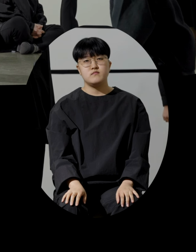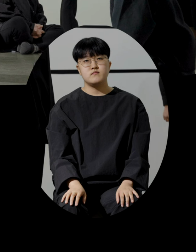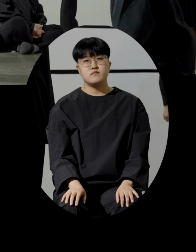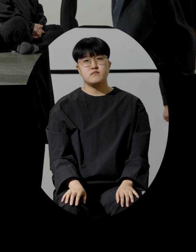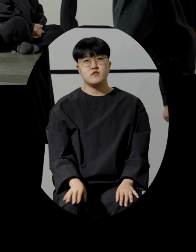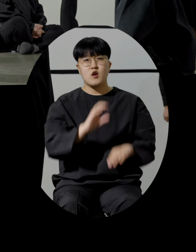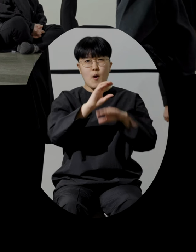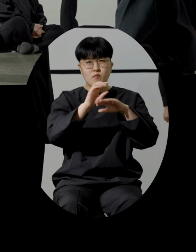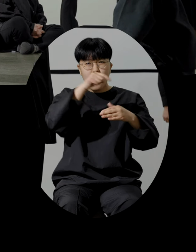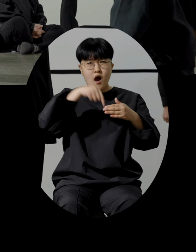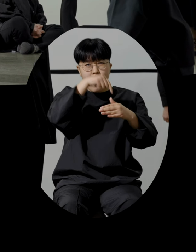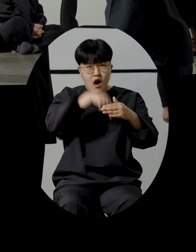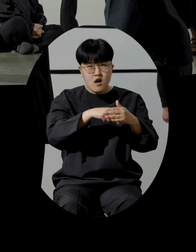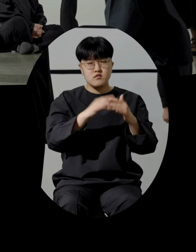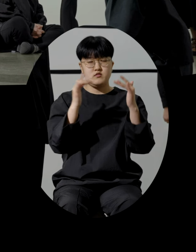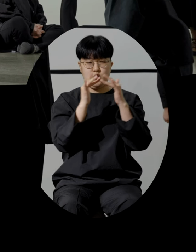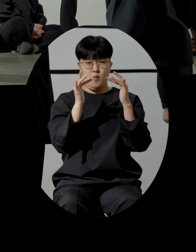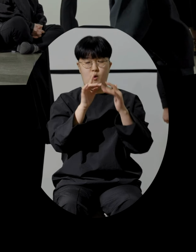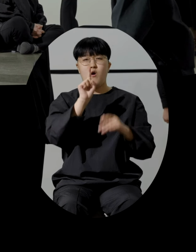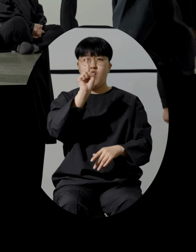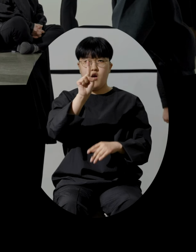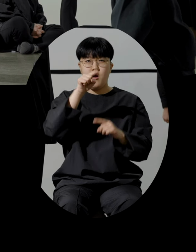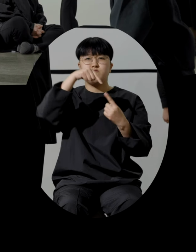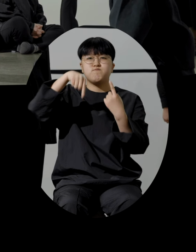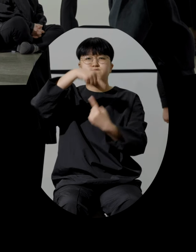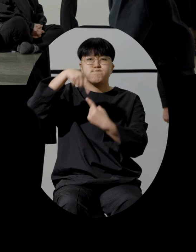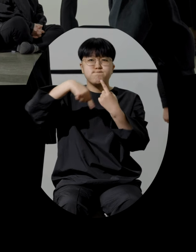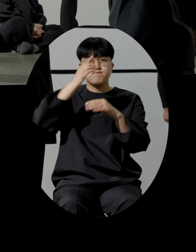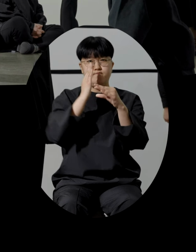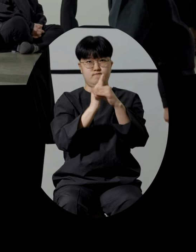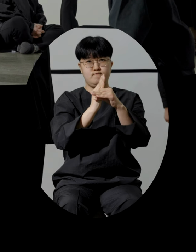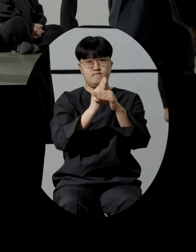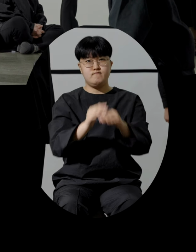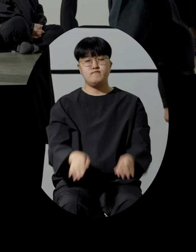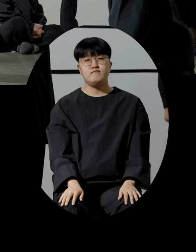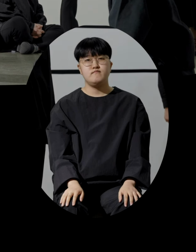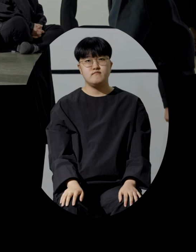그 컴퓨터 안에는 각각 서버가 돌아가고 있어요.